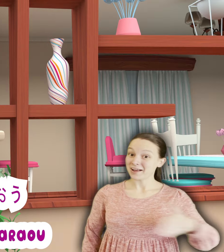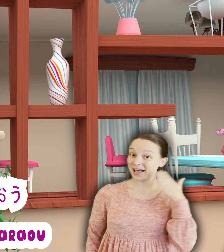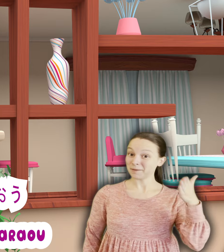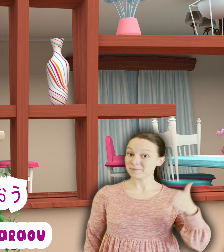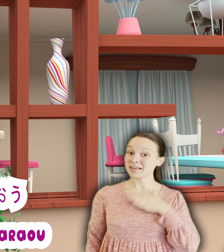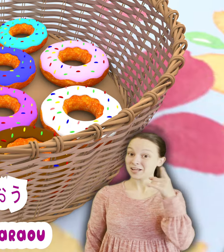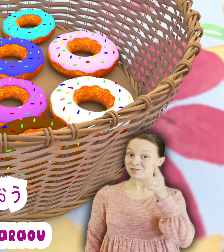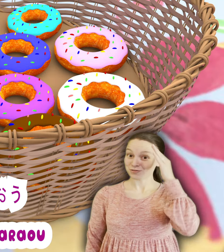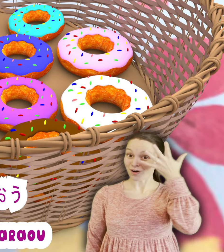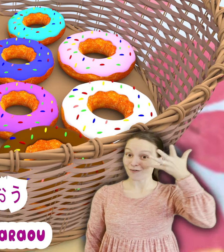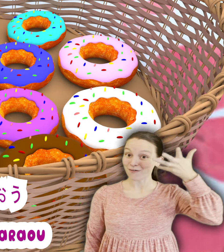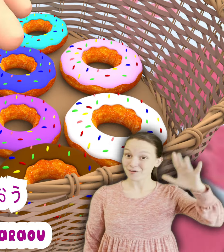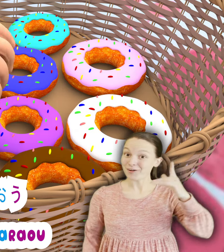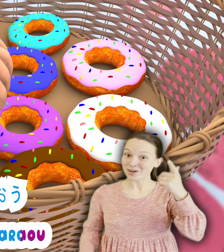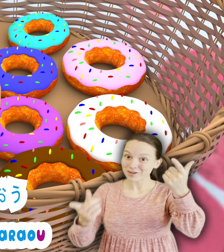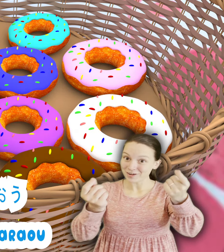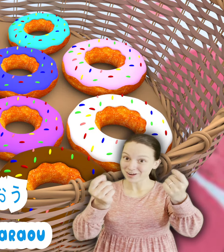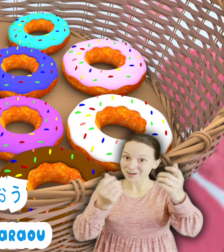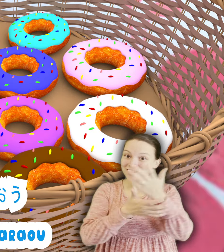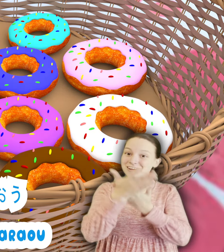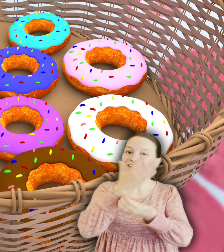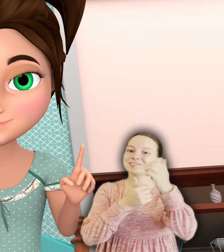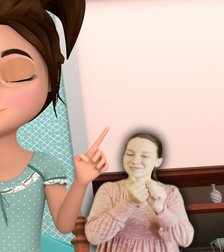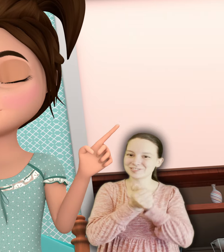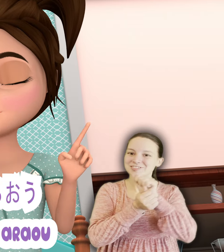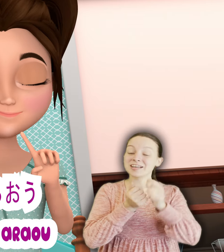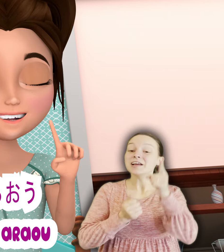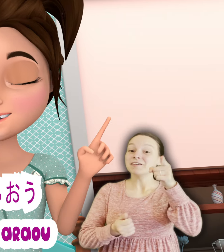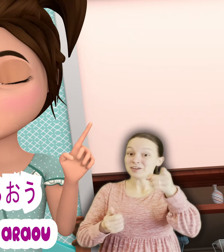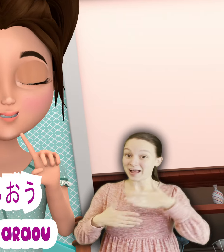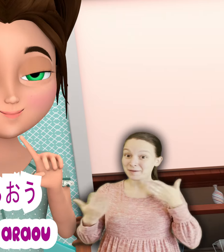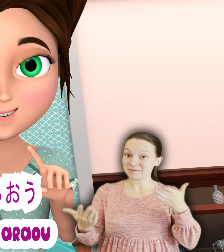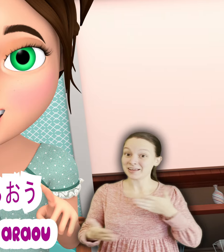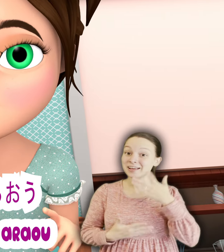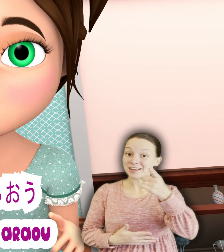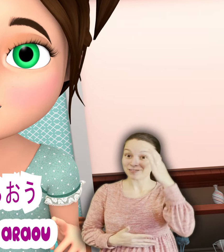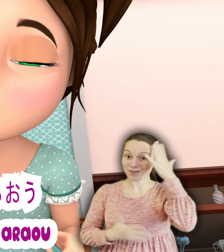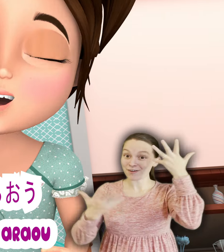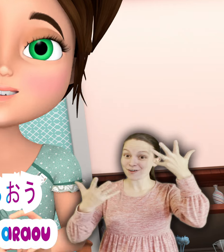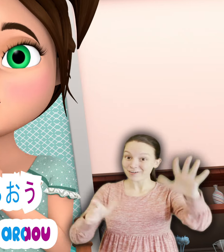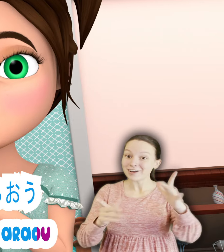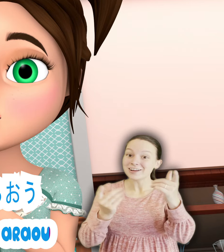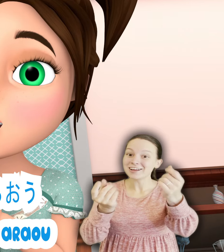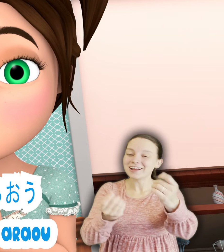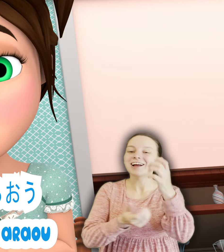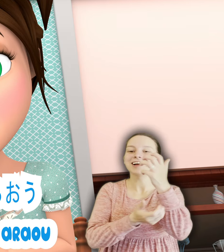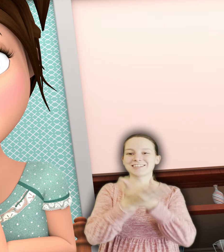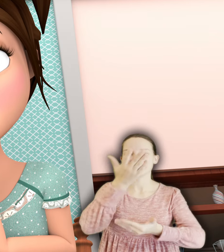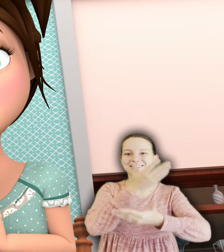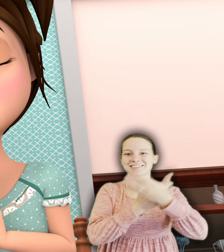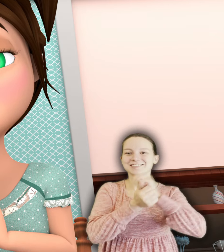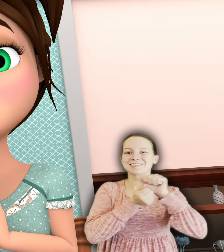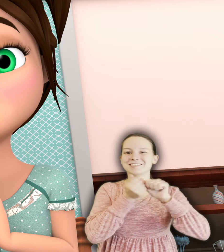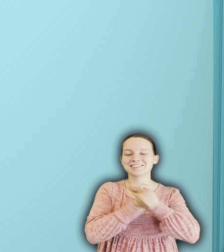食べたかったら手を洗おう食べたかったら手を